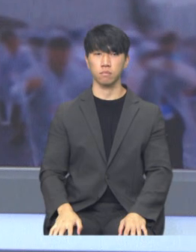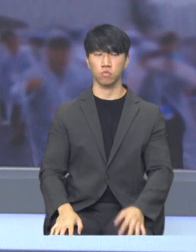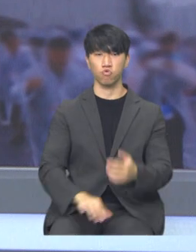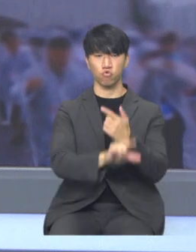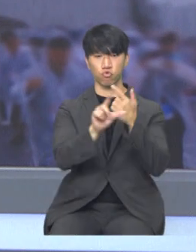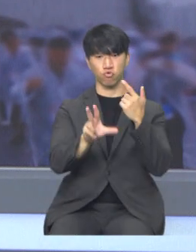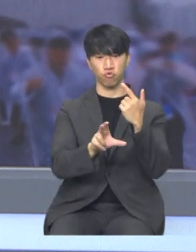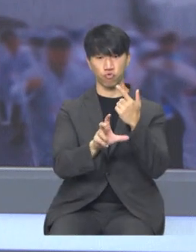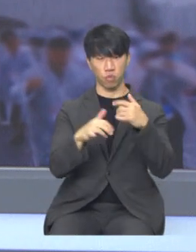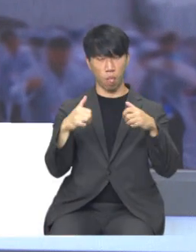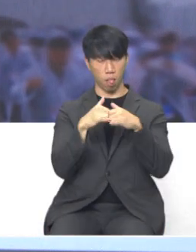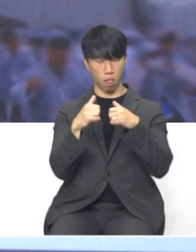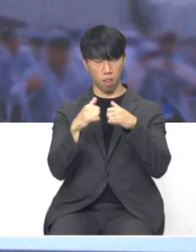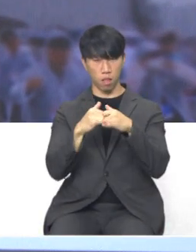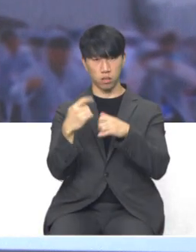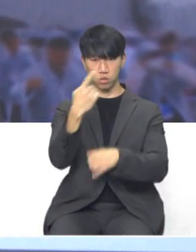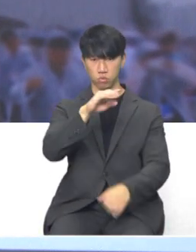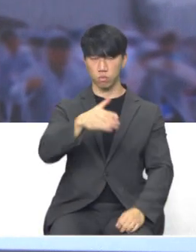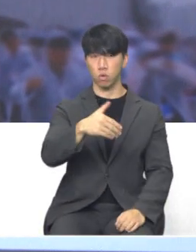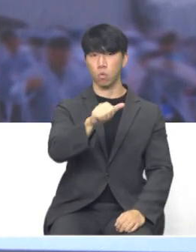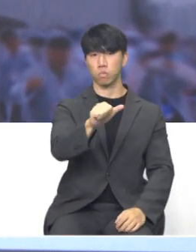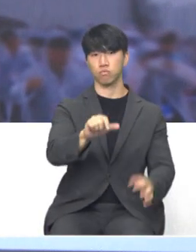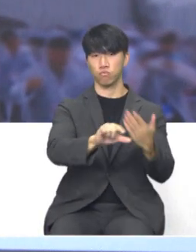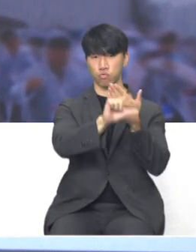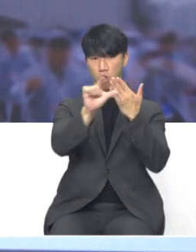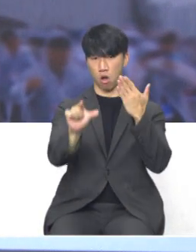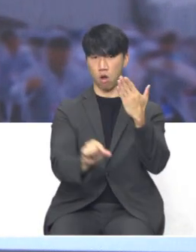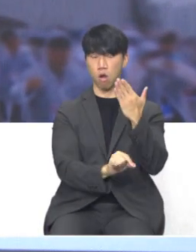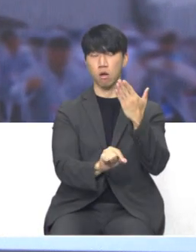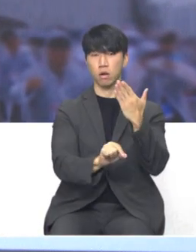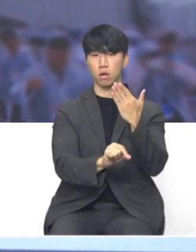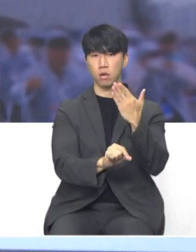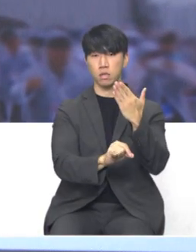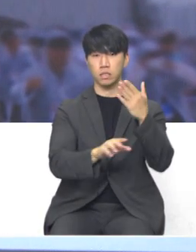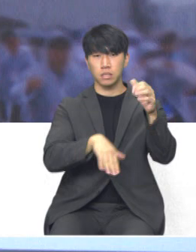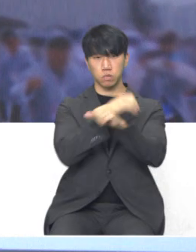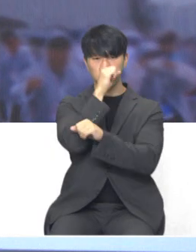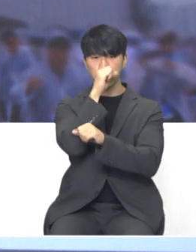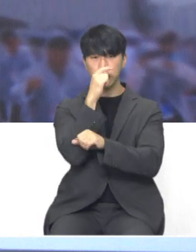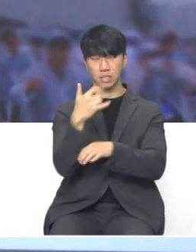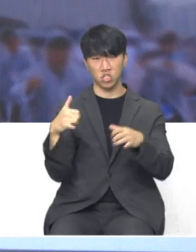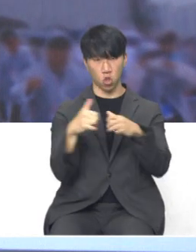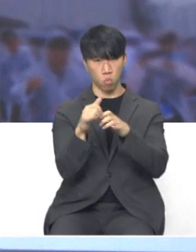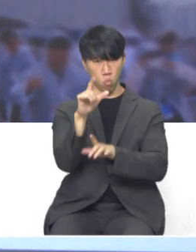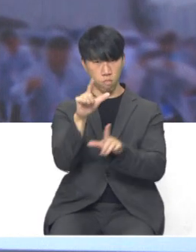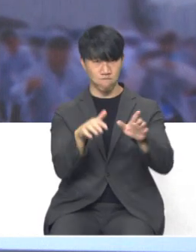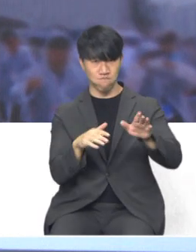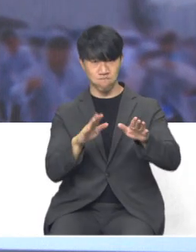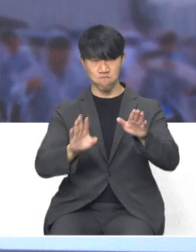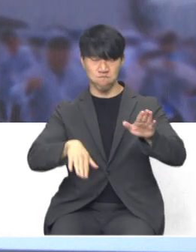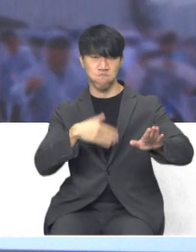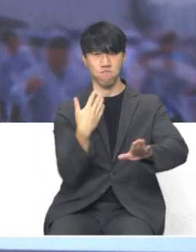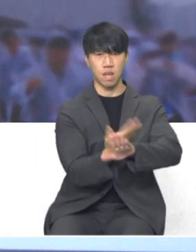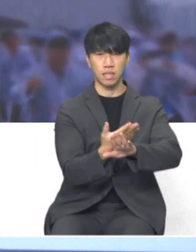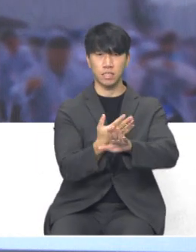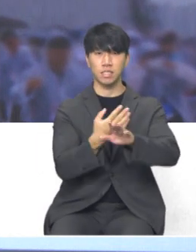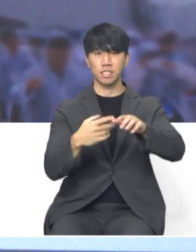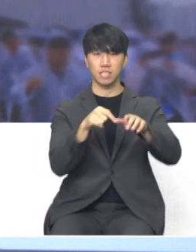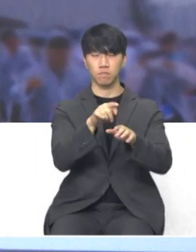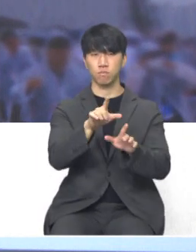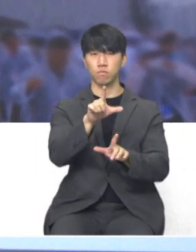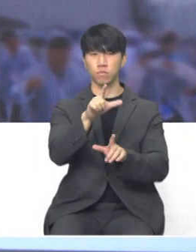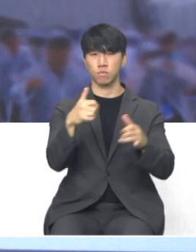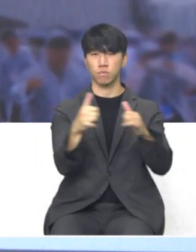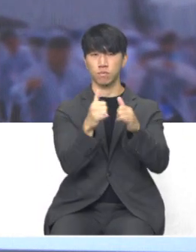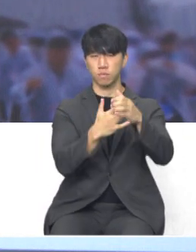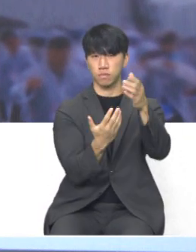6.25 전쟁이 한창이던 1950년 9월, 불리하던 전세를 뒤집은 인천 상륙작전이 펼쳐졌습니다.